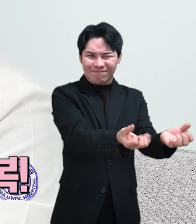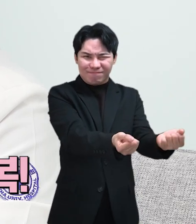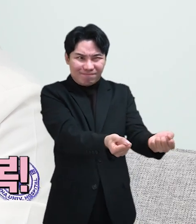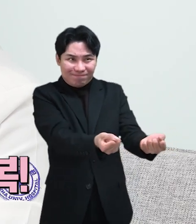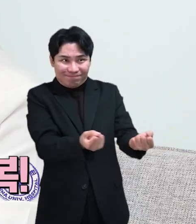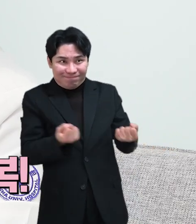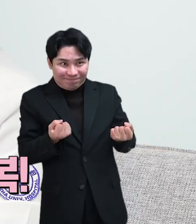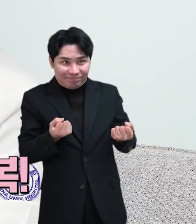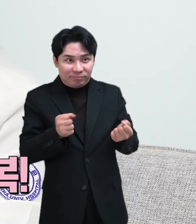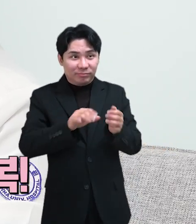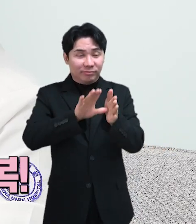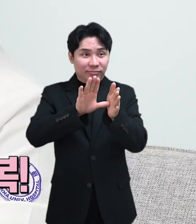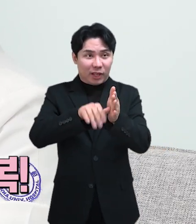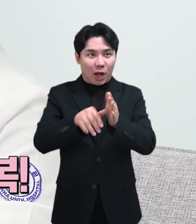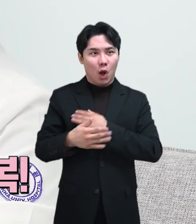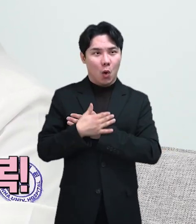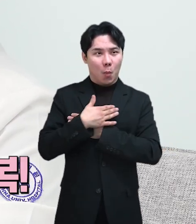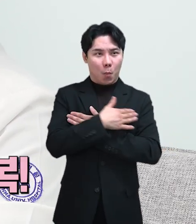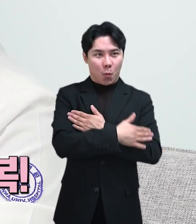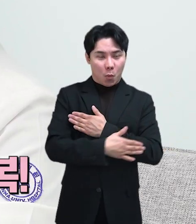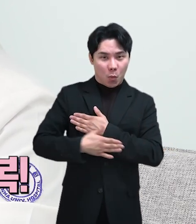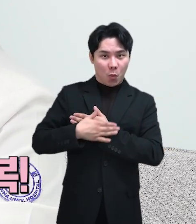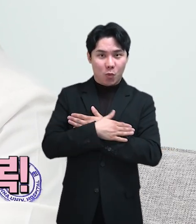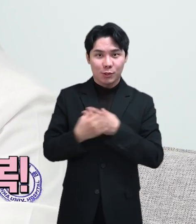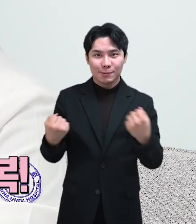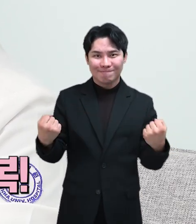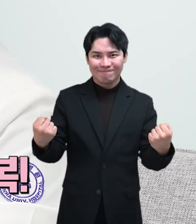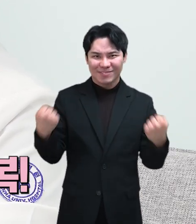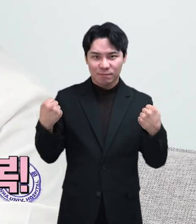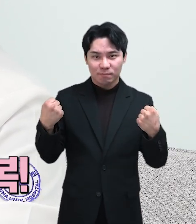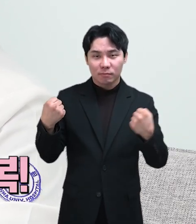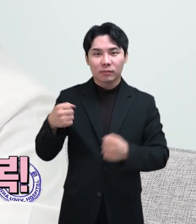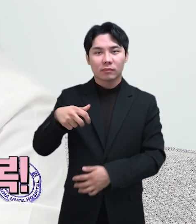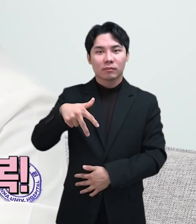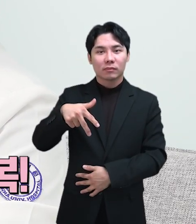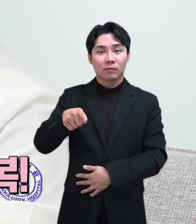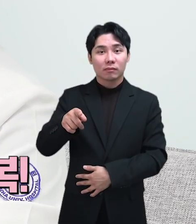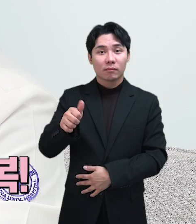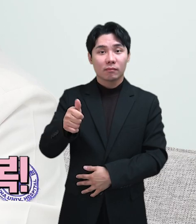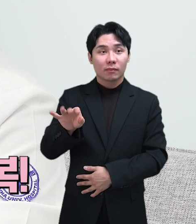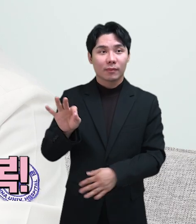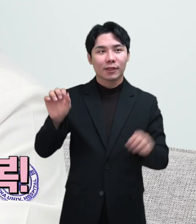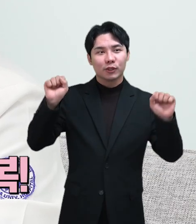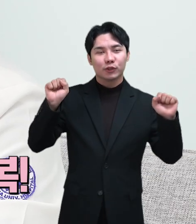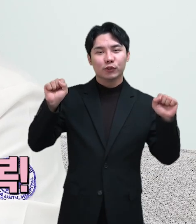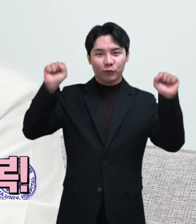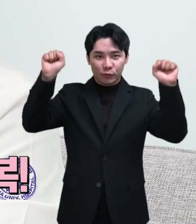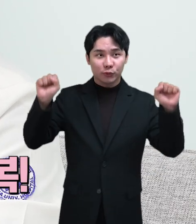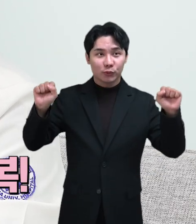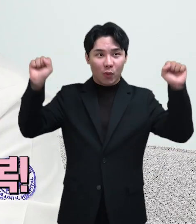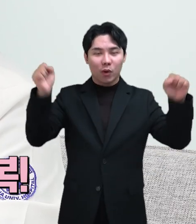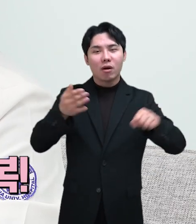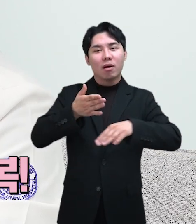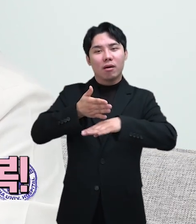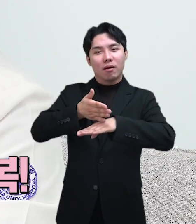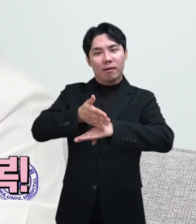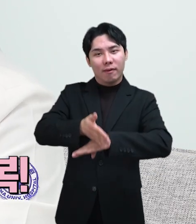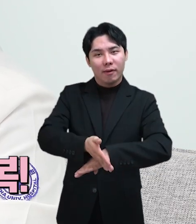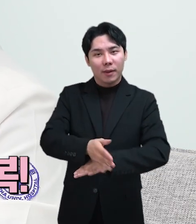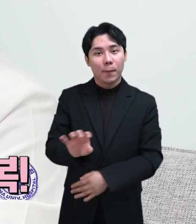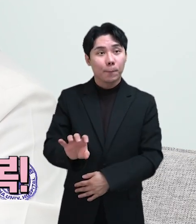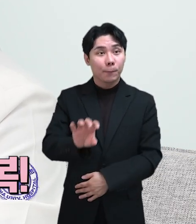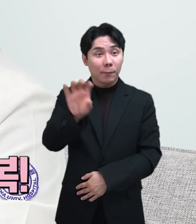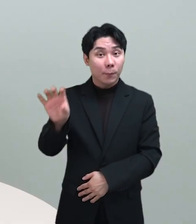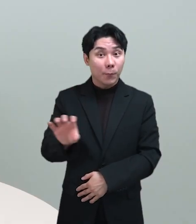10번 내지는 14번 정도 반복해서 하고 또 잠깐 쉬었다가 반복해서 하는 그런 2-3번 세션을 반복하는